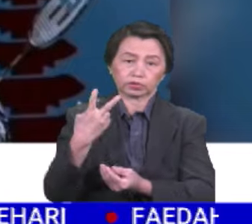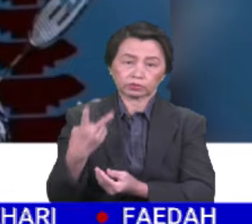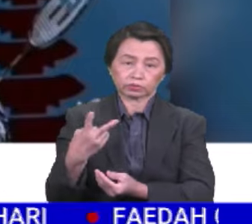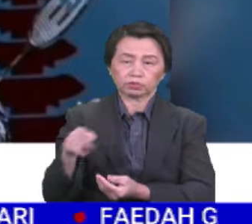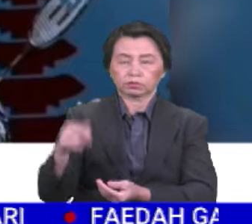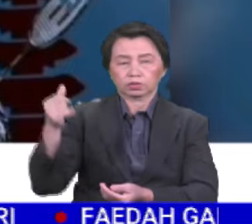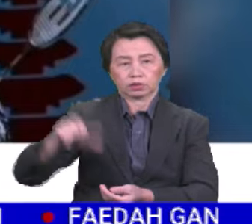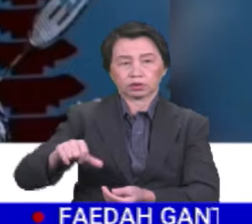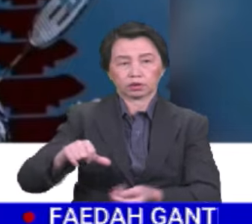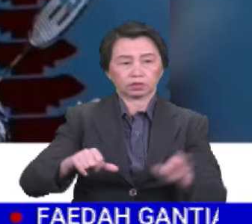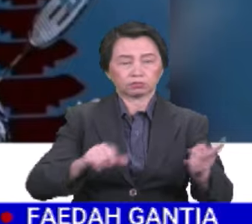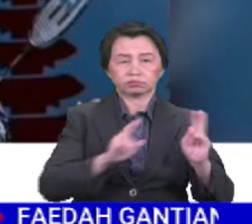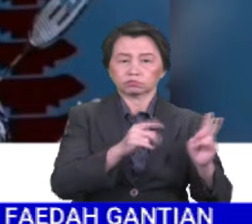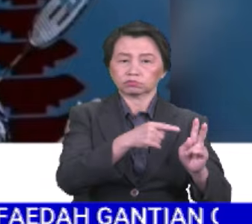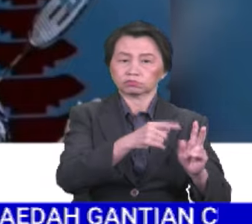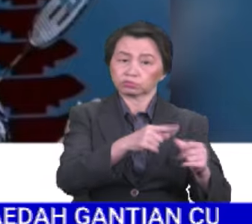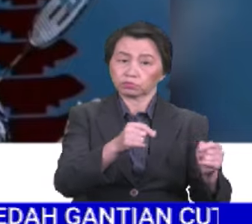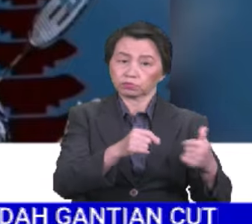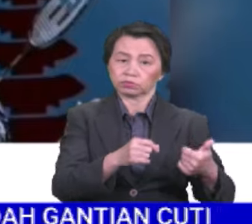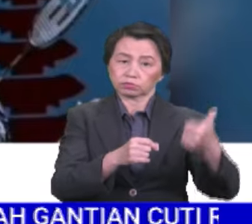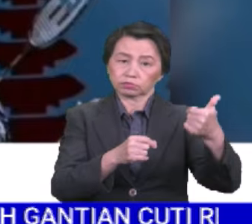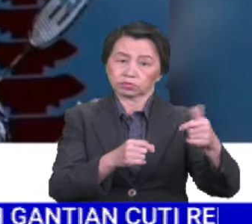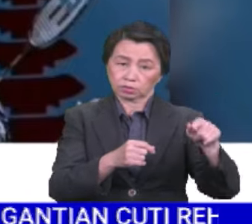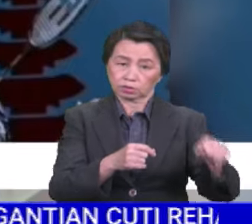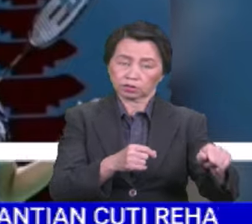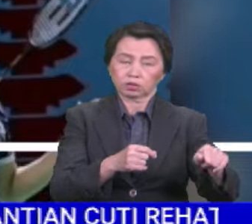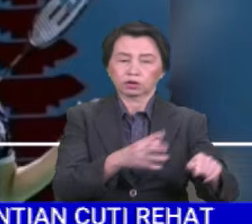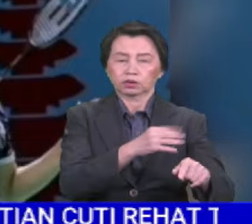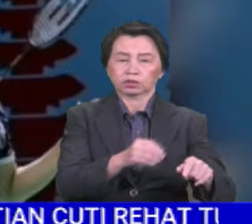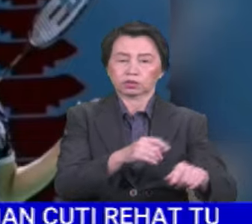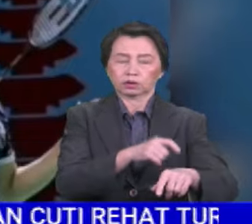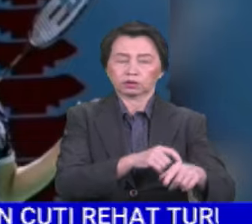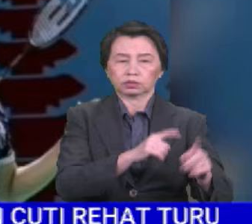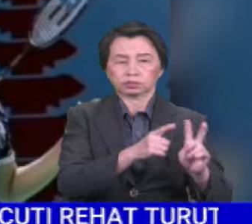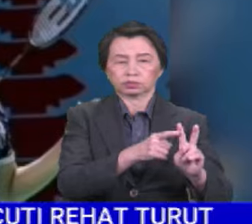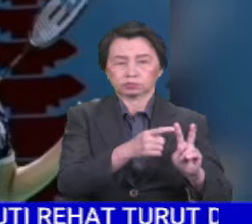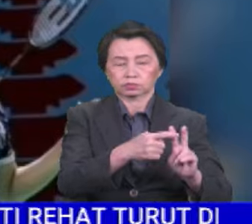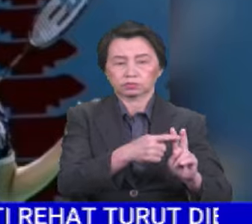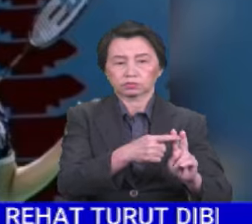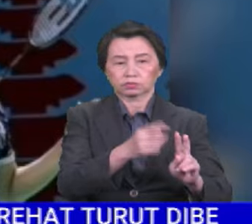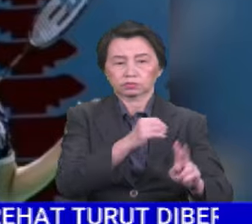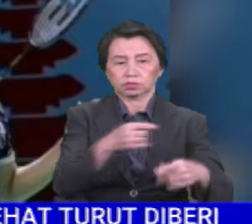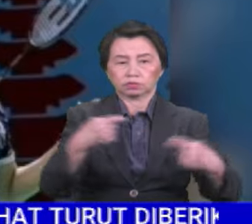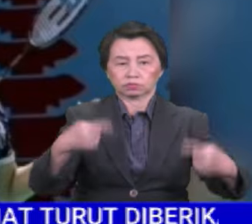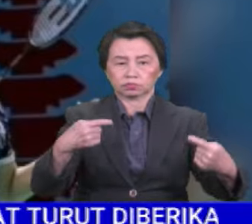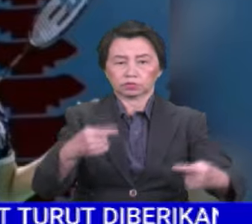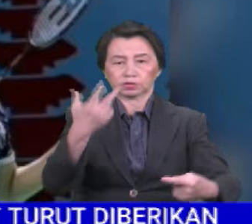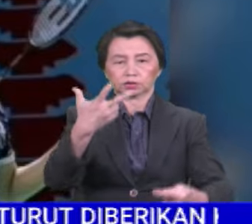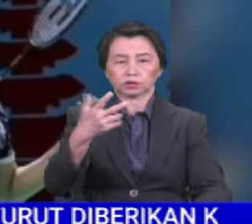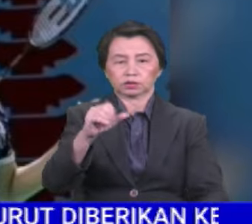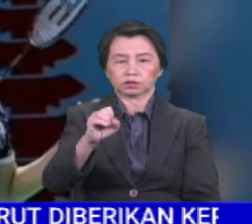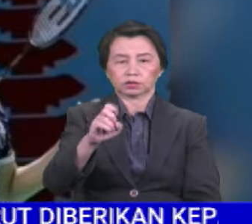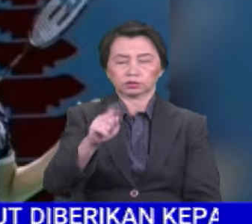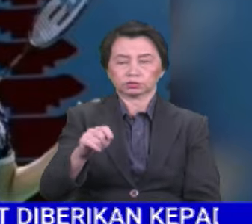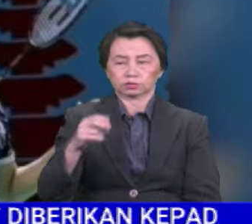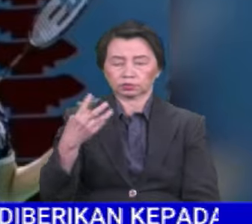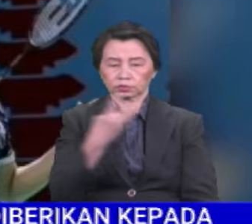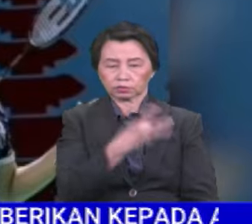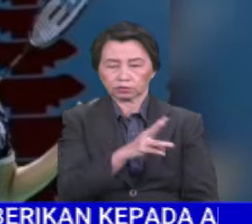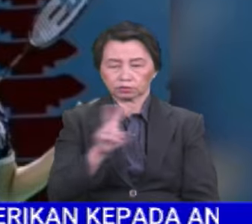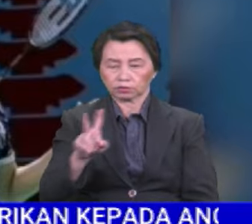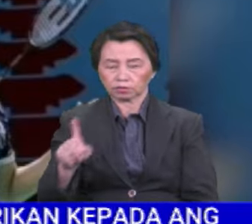mereka tewas kepada bergonzi polisi Rocky okamura masayuki onodera dalam pertarungan tiga set